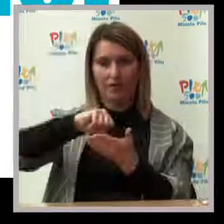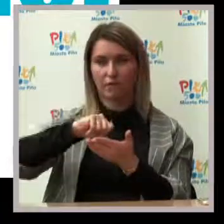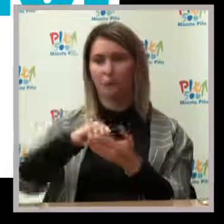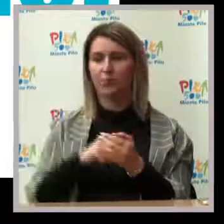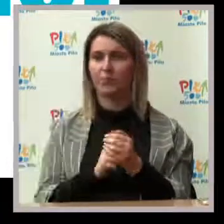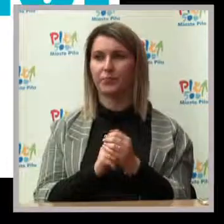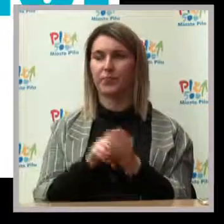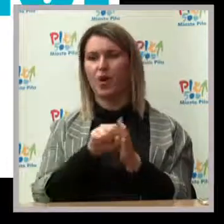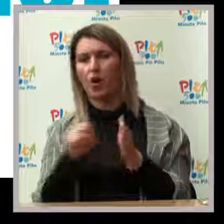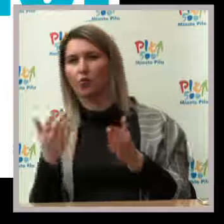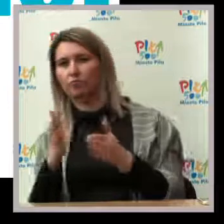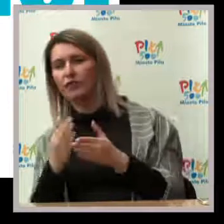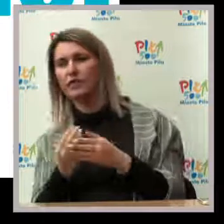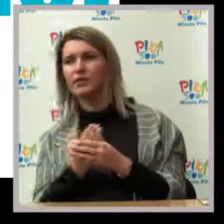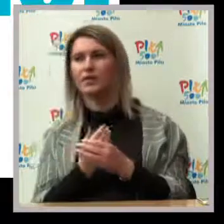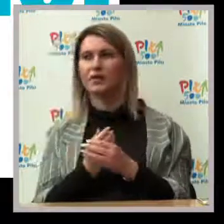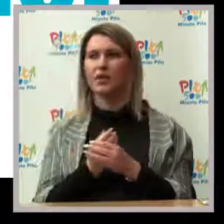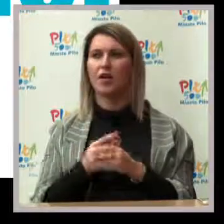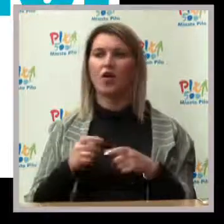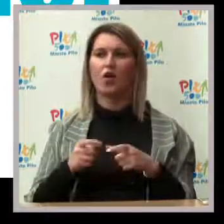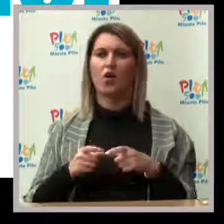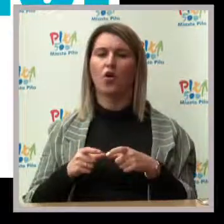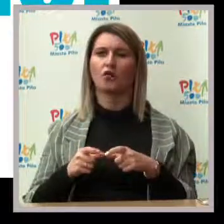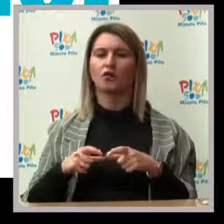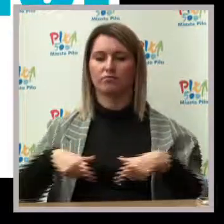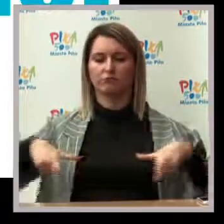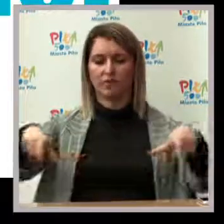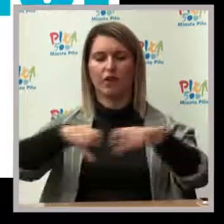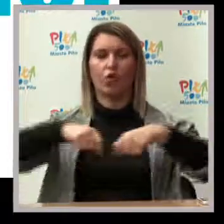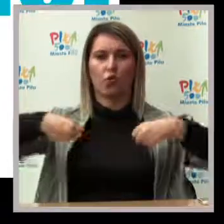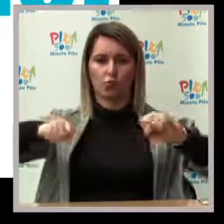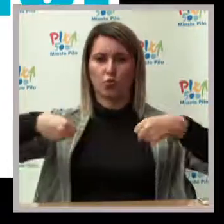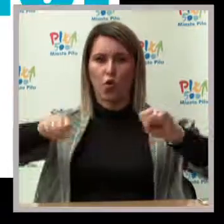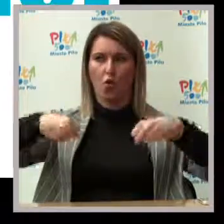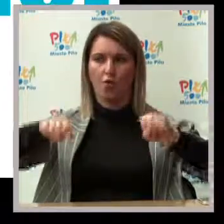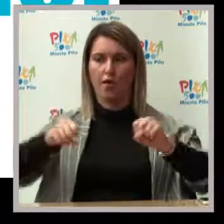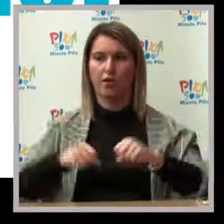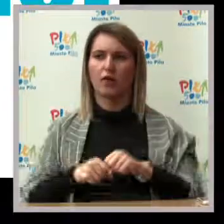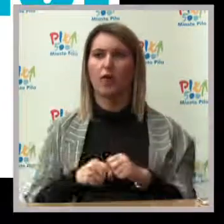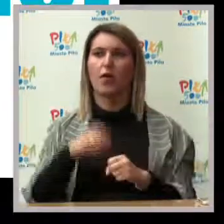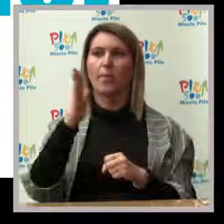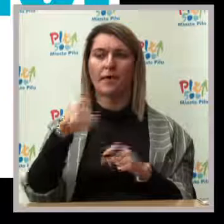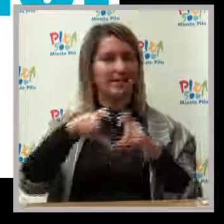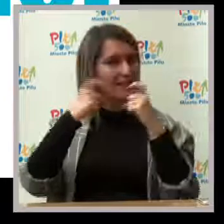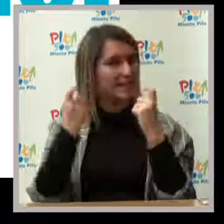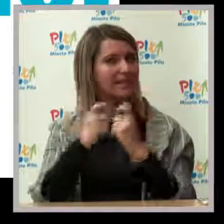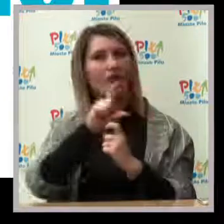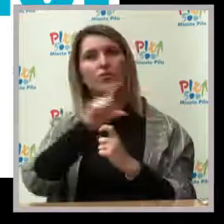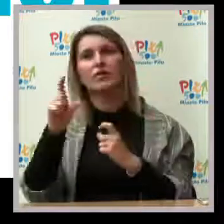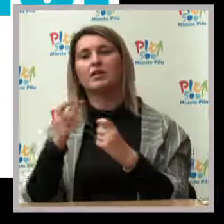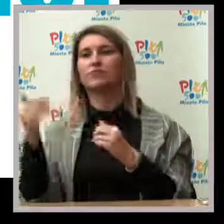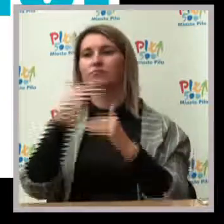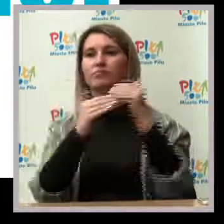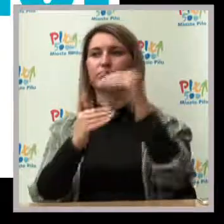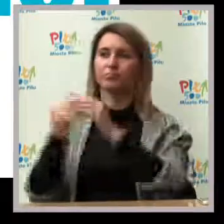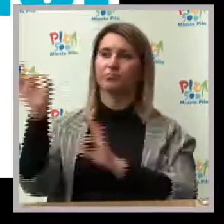więcej dworca, od stadionu żużlowego, zostanie całkowicie przebudowana,